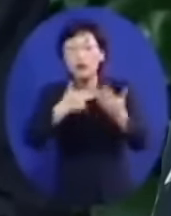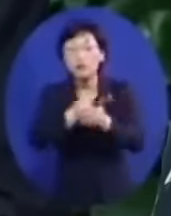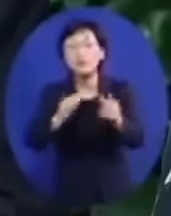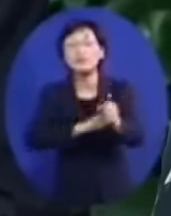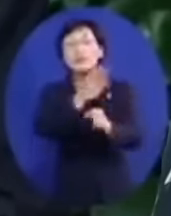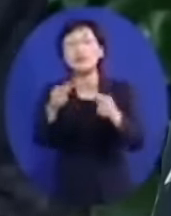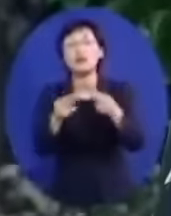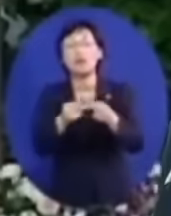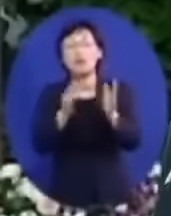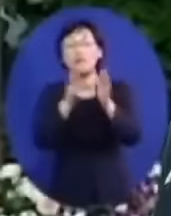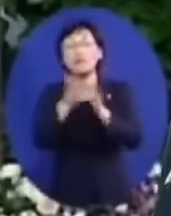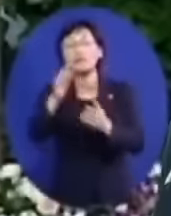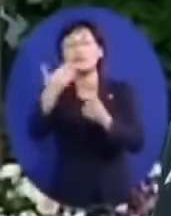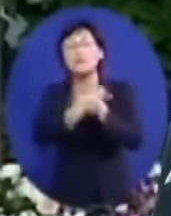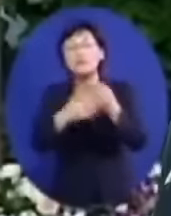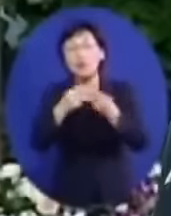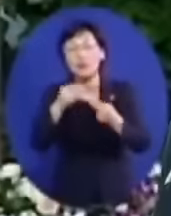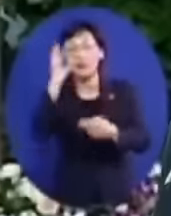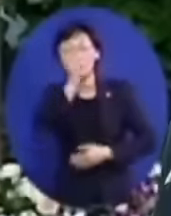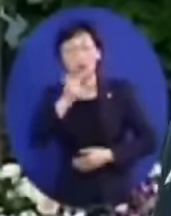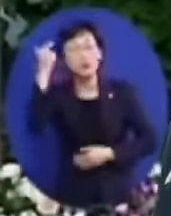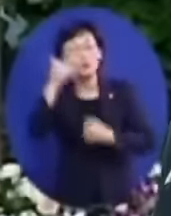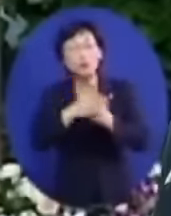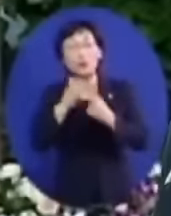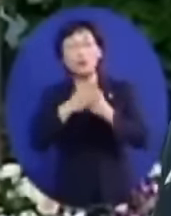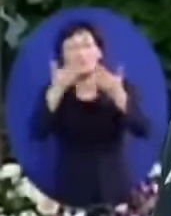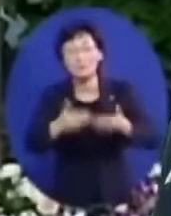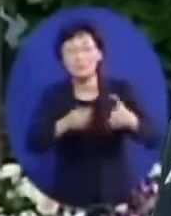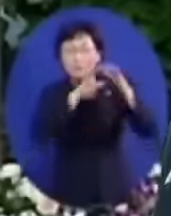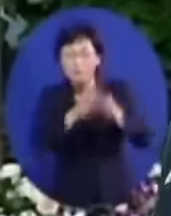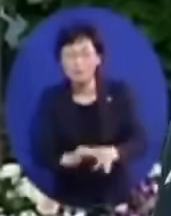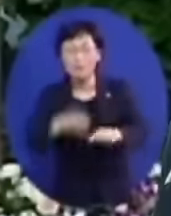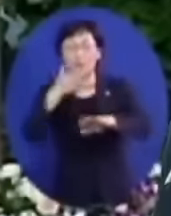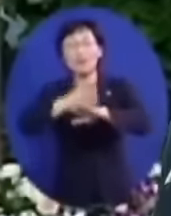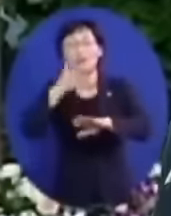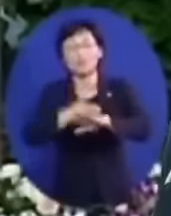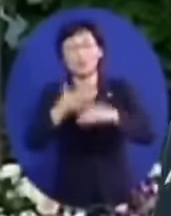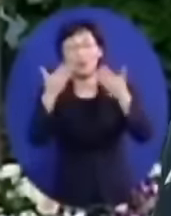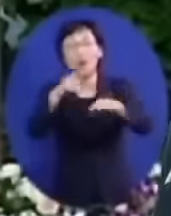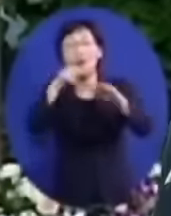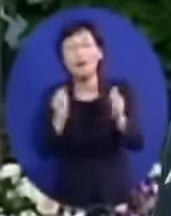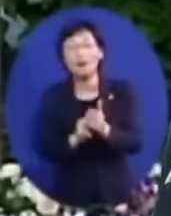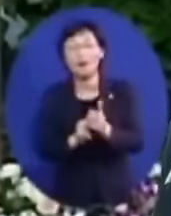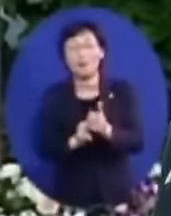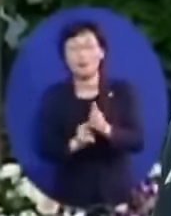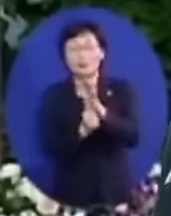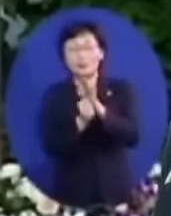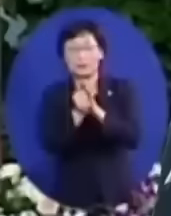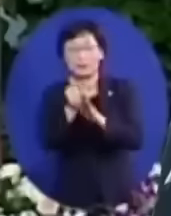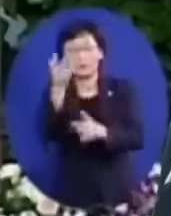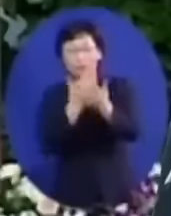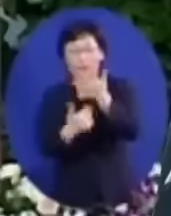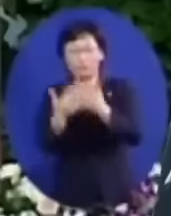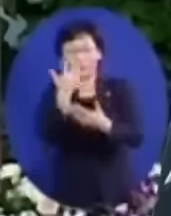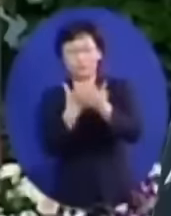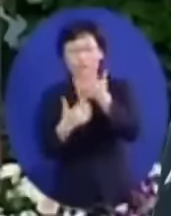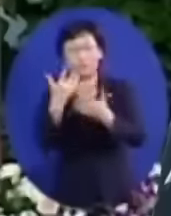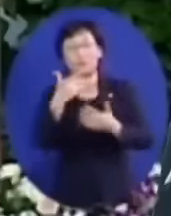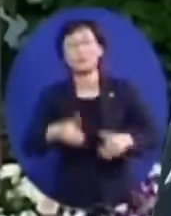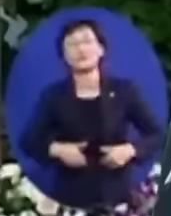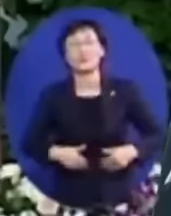사랑과 예수님의 은혜와 성령님의 도우심을 끊임없이 감사하고 마음의 희망의 불꽃을 타게 해야 되는